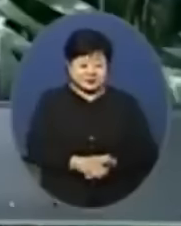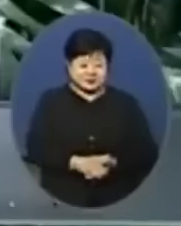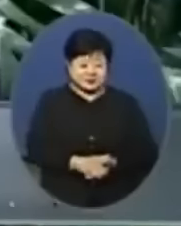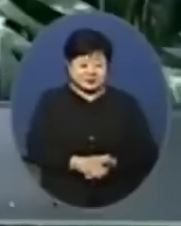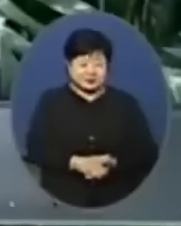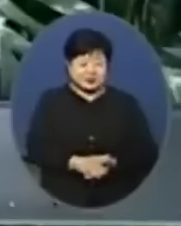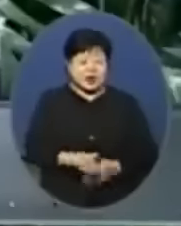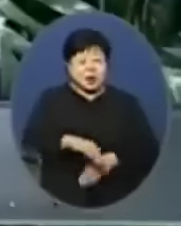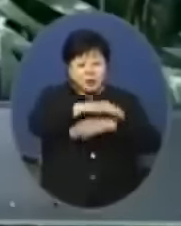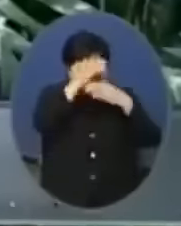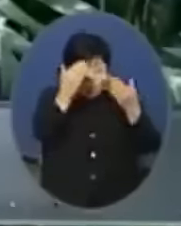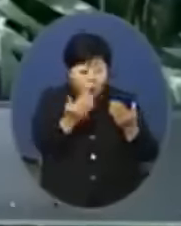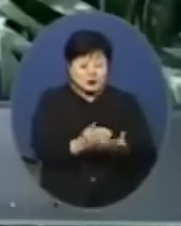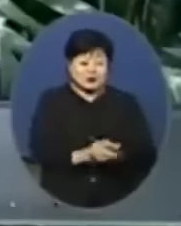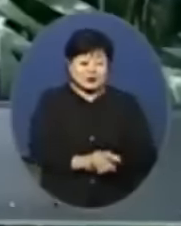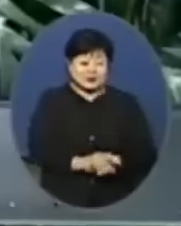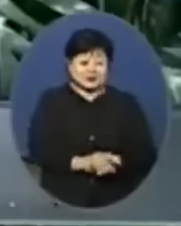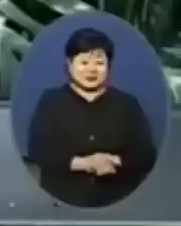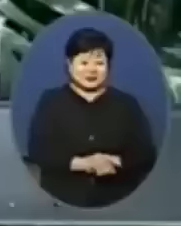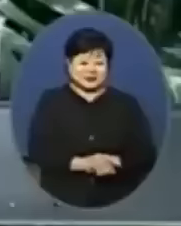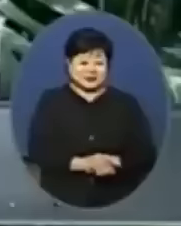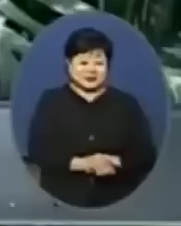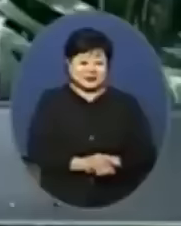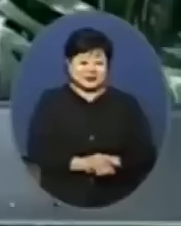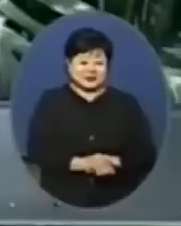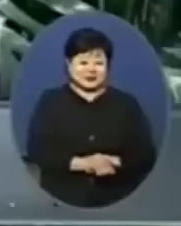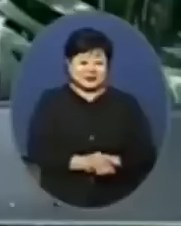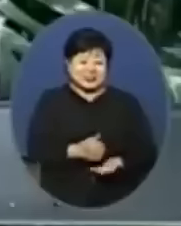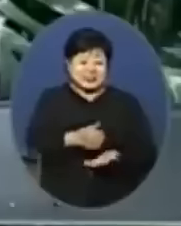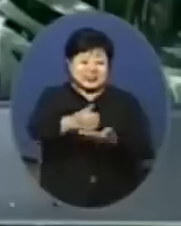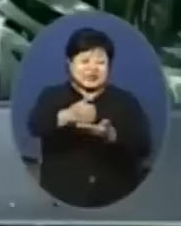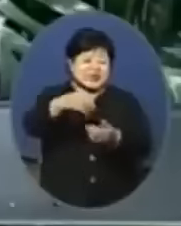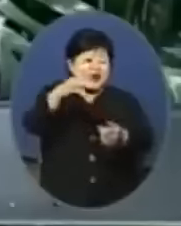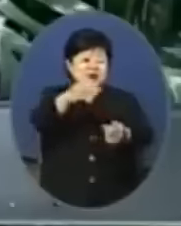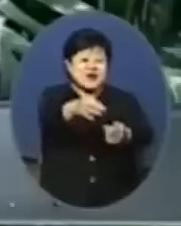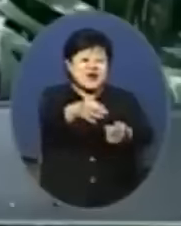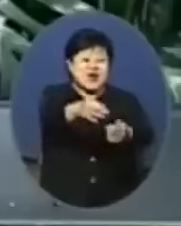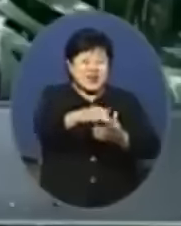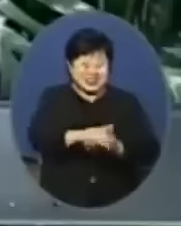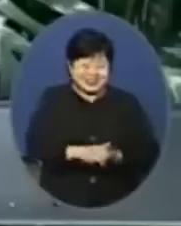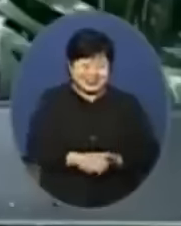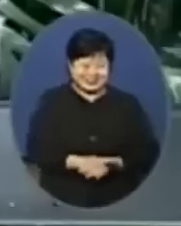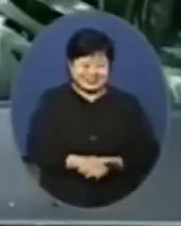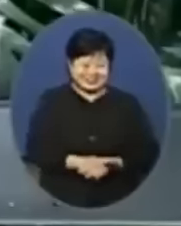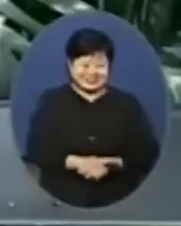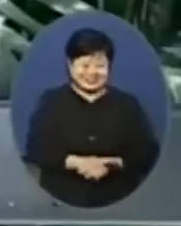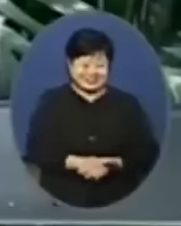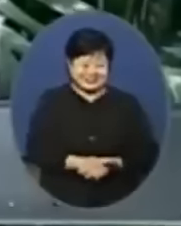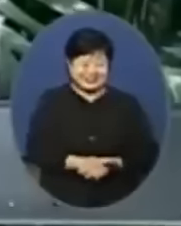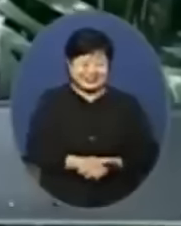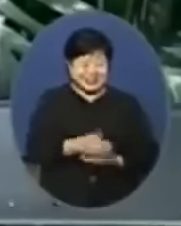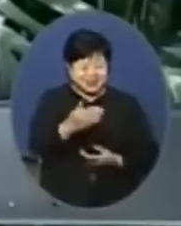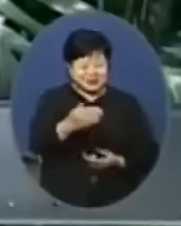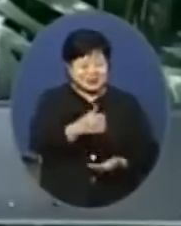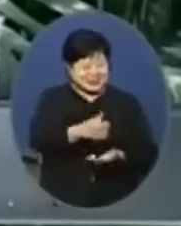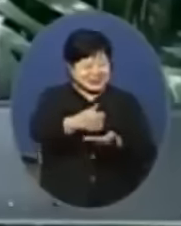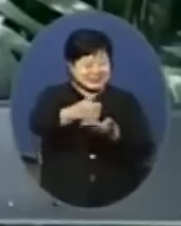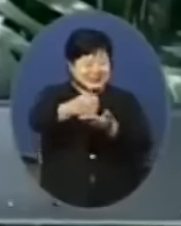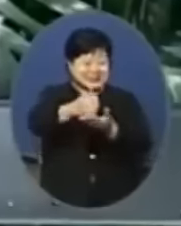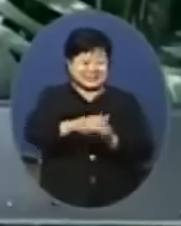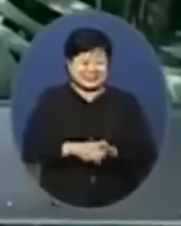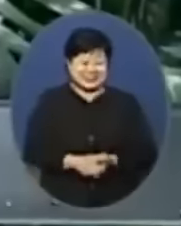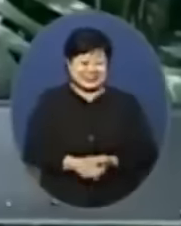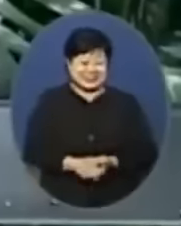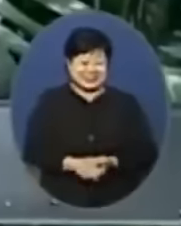여러분 전부 다 여러분 님으로 부르지 내가 다른 건 안 부르겠습니다. 여러분 님들은